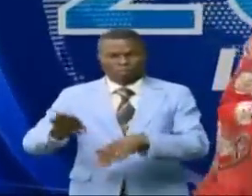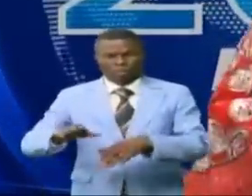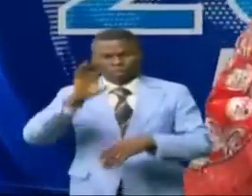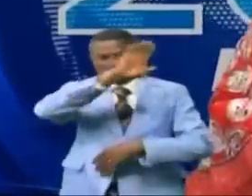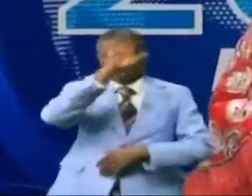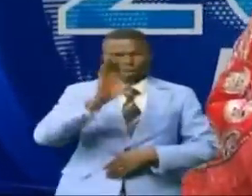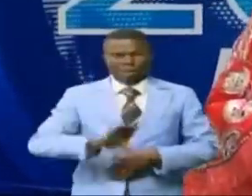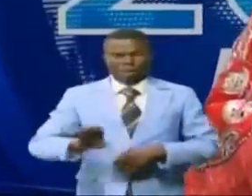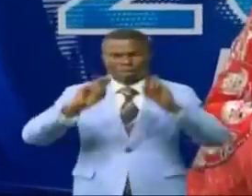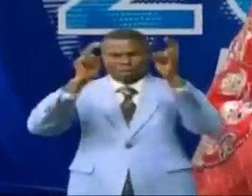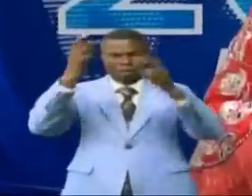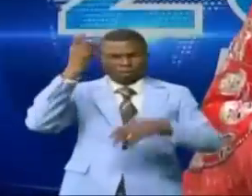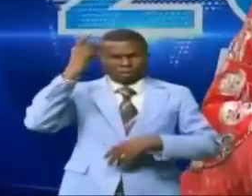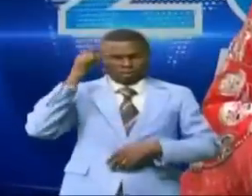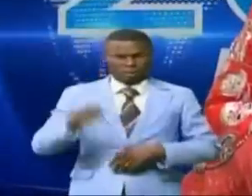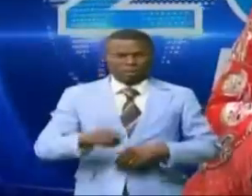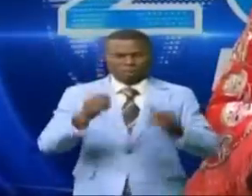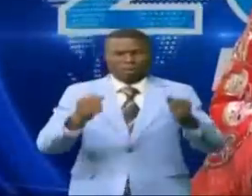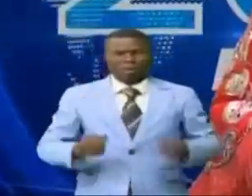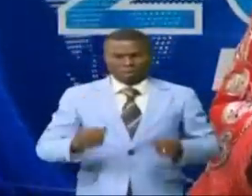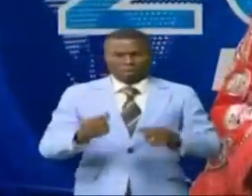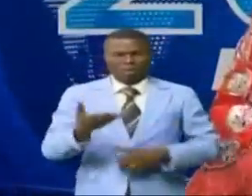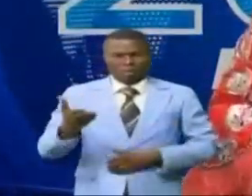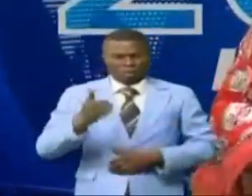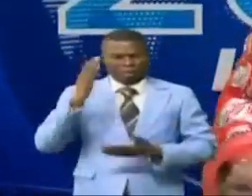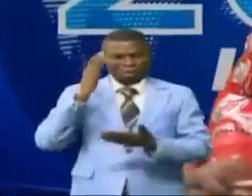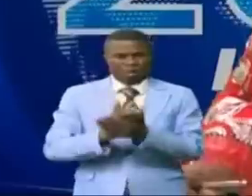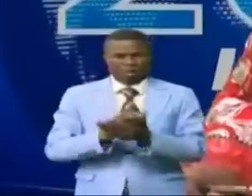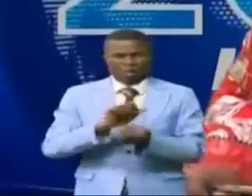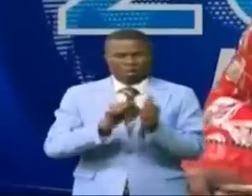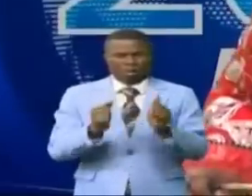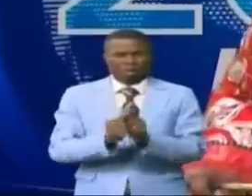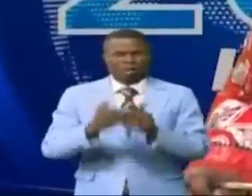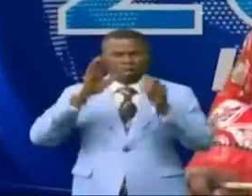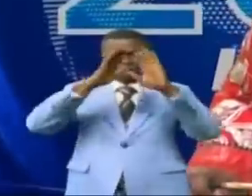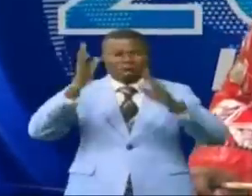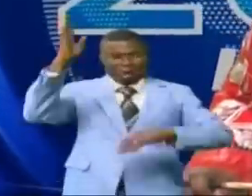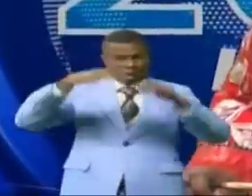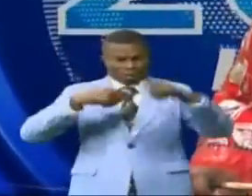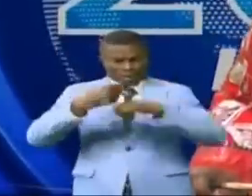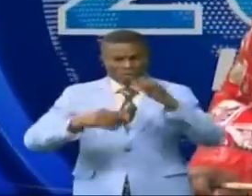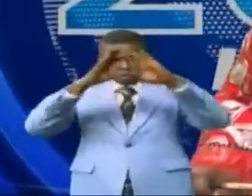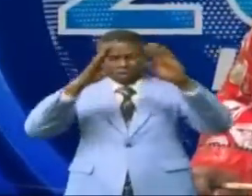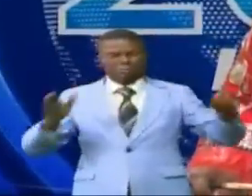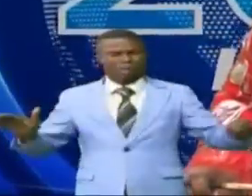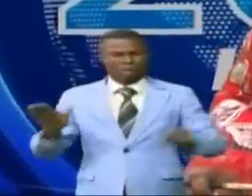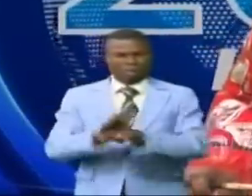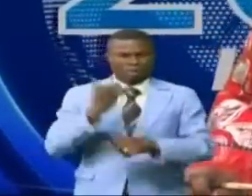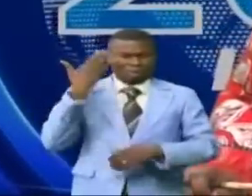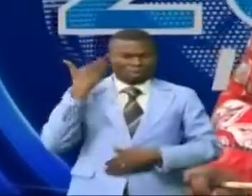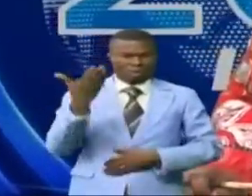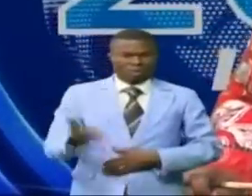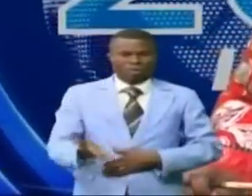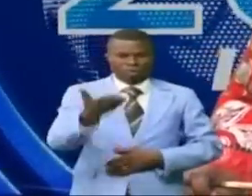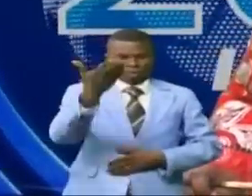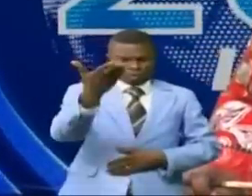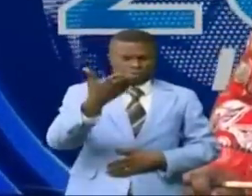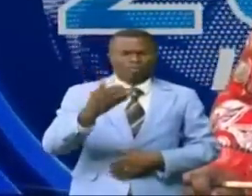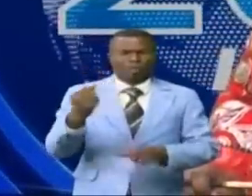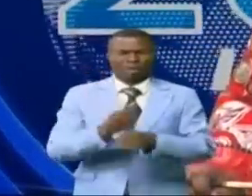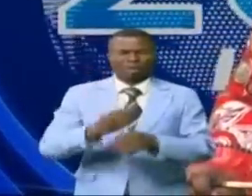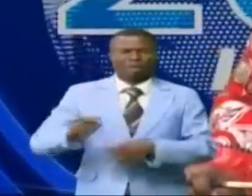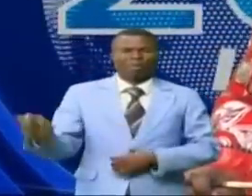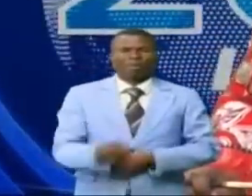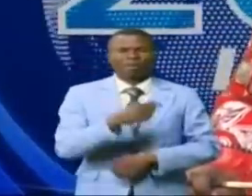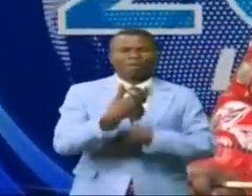communes, précisément à Barumbu. Question de lutter contre les inondations dans la ville de Kinshasa. Eurydice Kitutu, Modiri Zinkionda